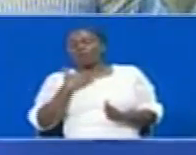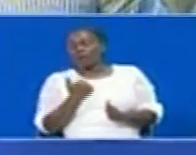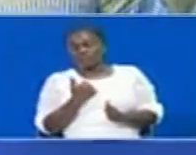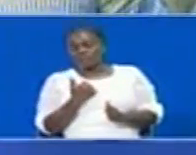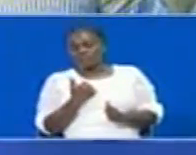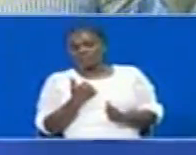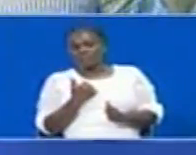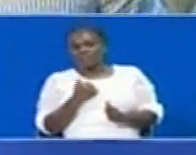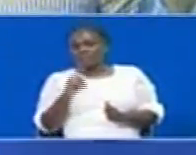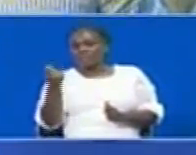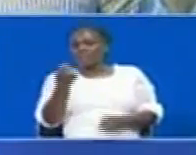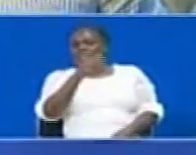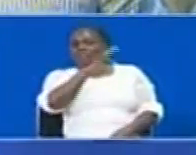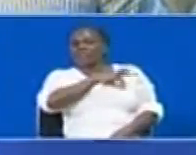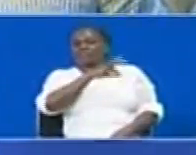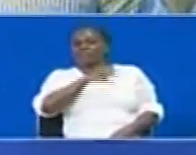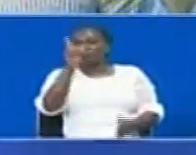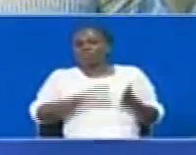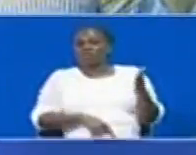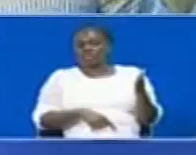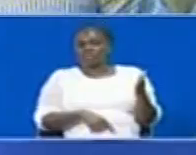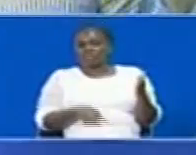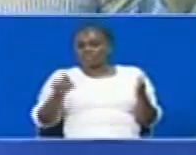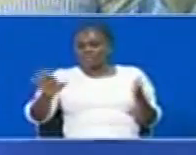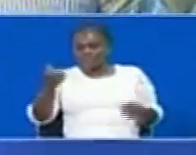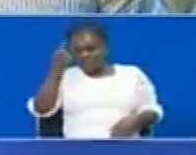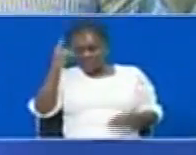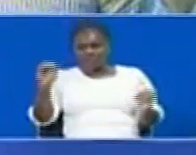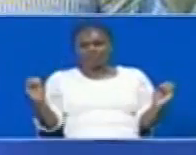nini ambacho Wakenya watafaidi ambao hawaelewi?